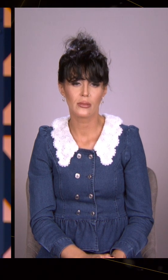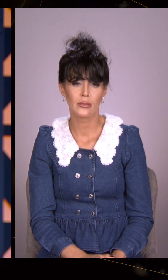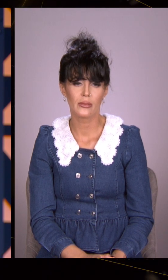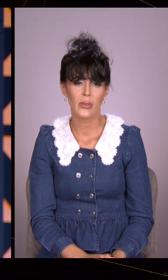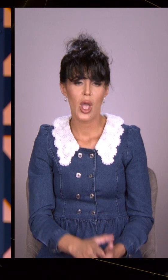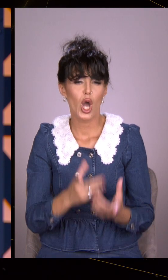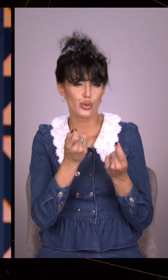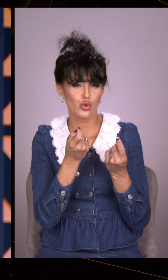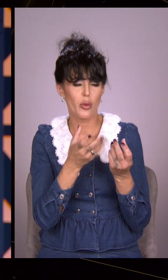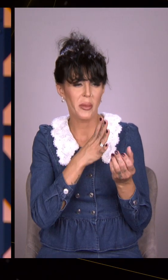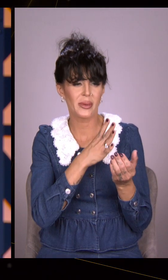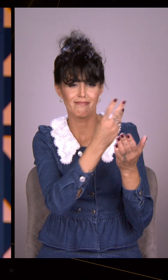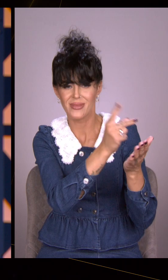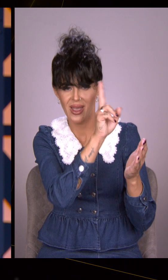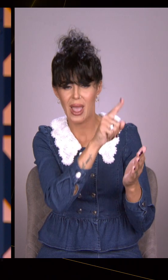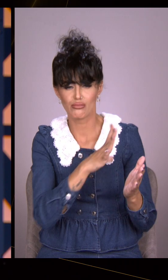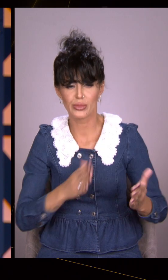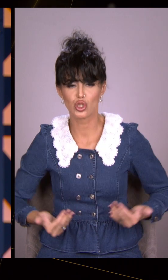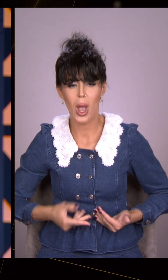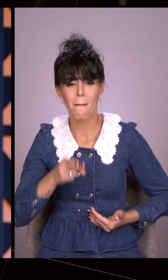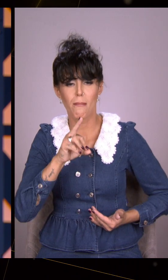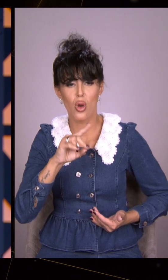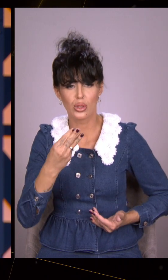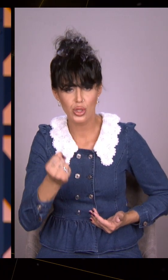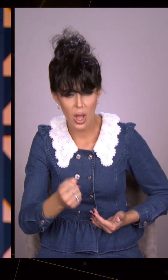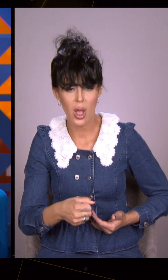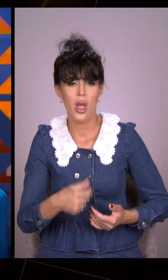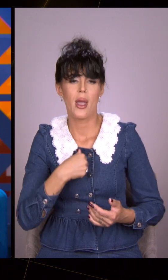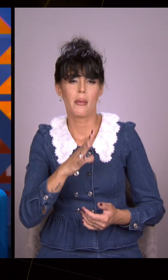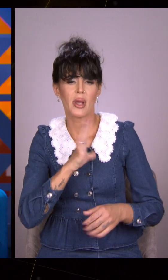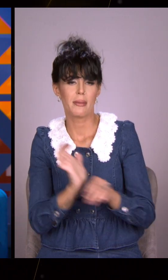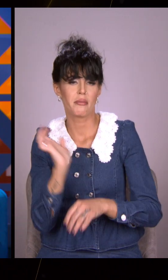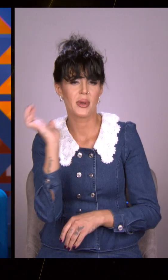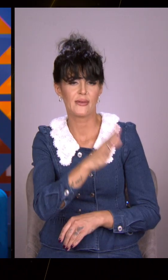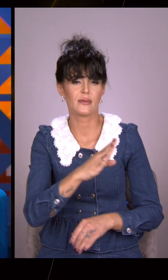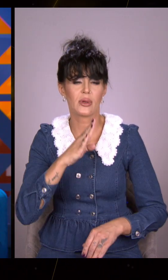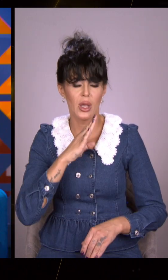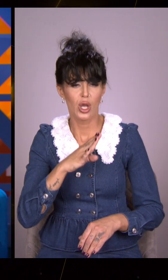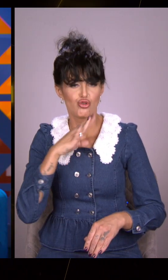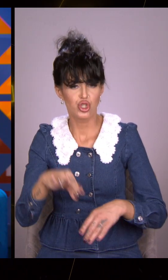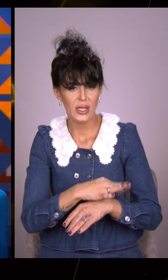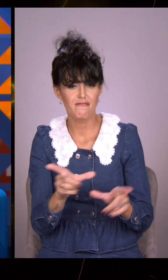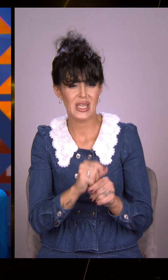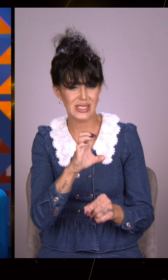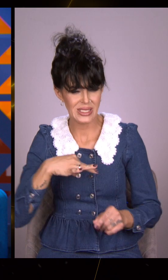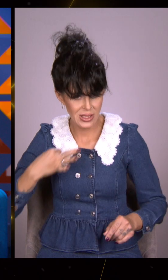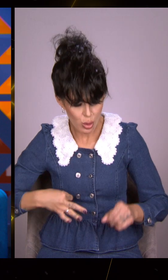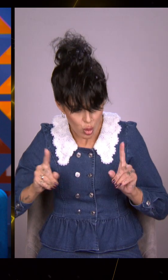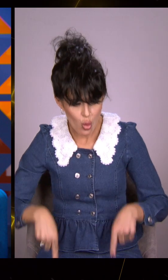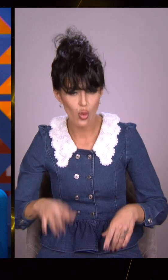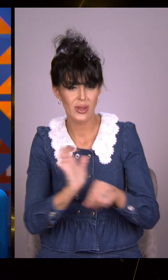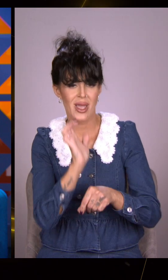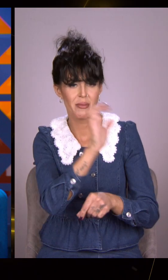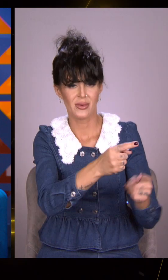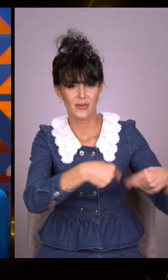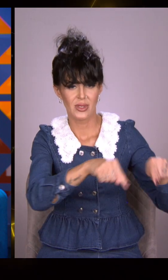обжилися. Угу. Мені вдалося жінку з сином туди до них відправити. Те, щоб вони були в безпеці? Так. А